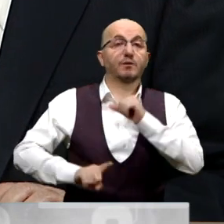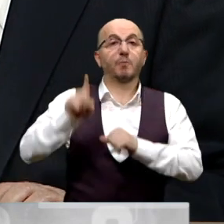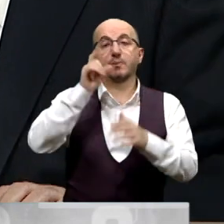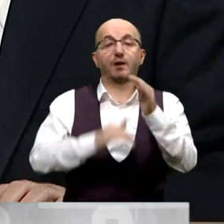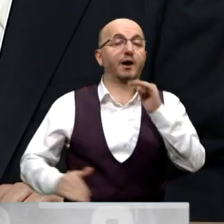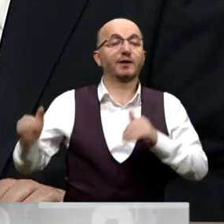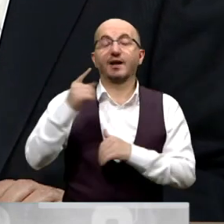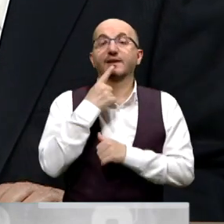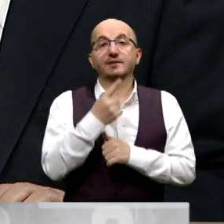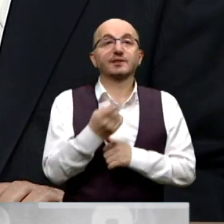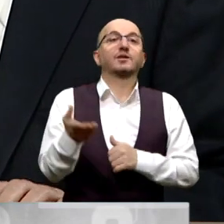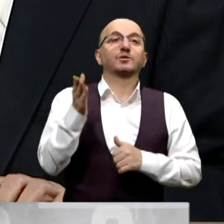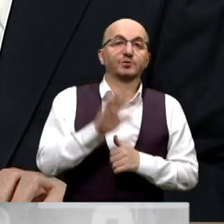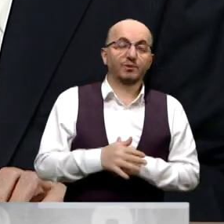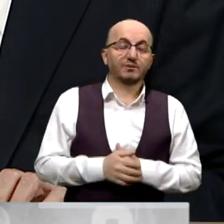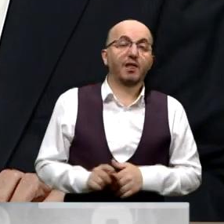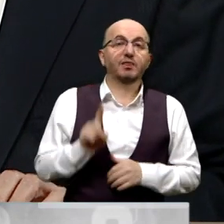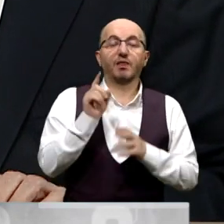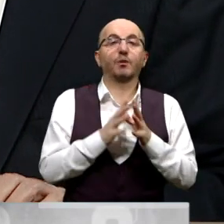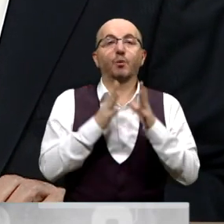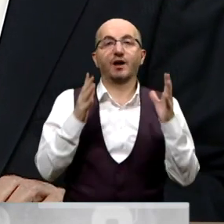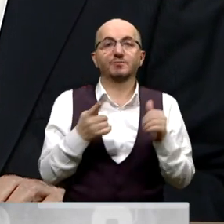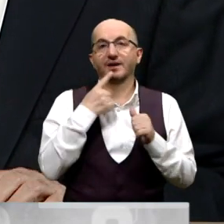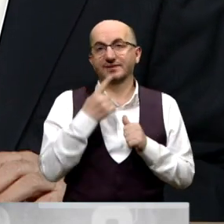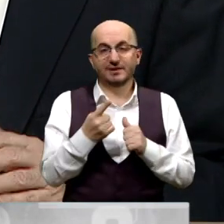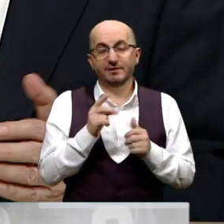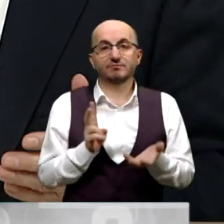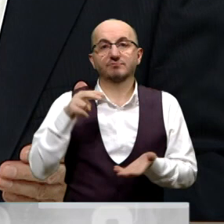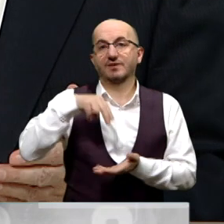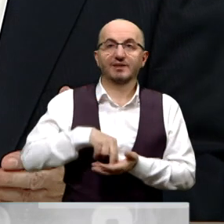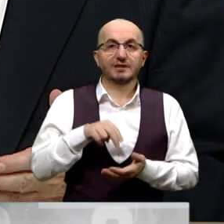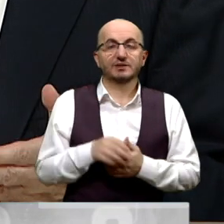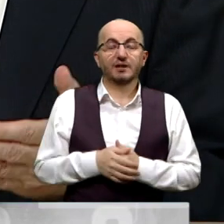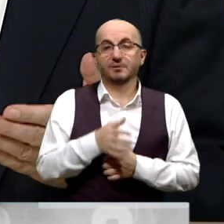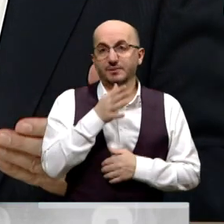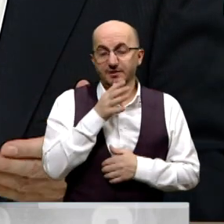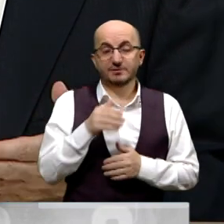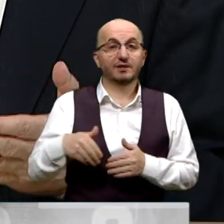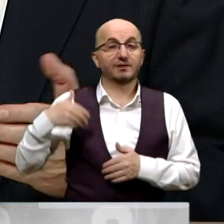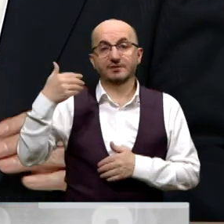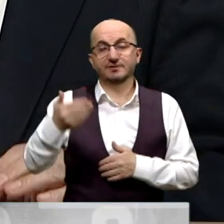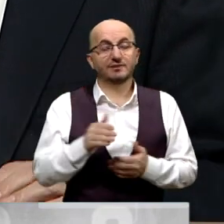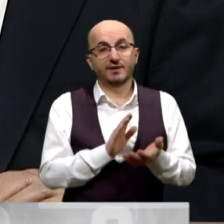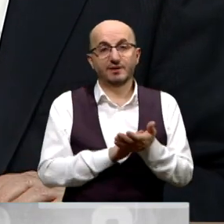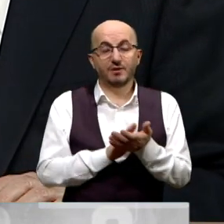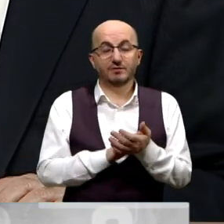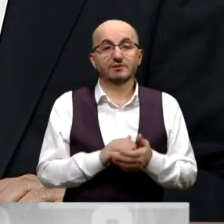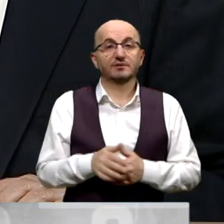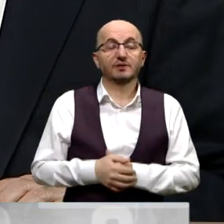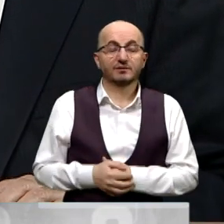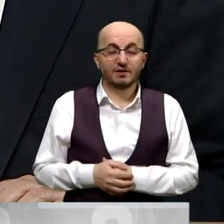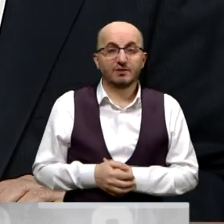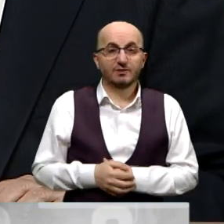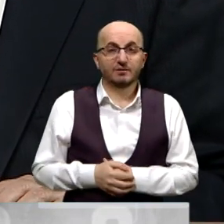dedikten sonra Allahu Ekber diyerek kalkacak bilirse arkasından teberrüken Semiha